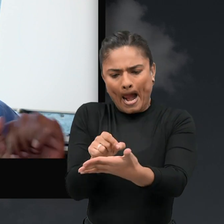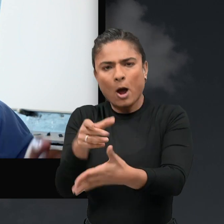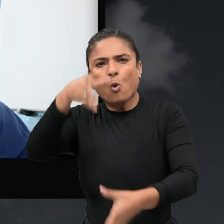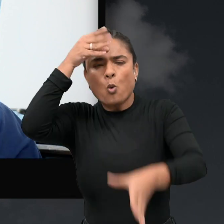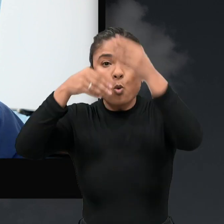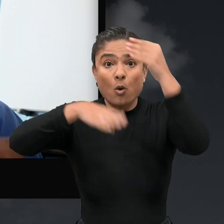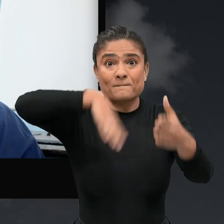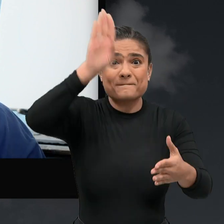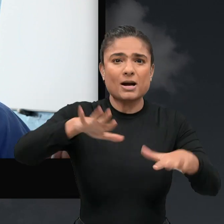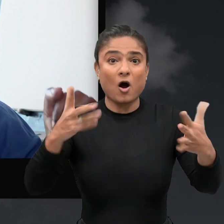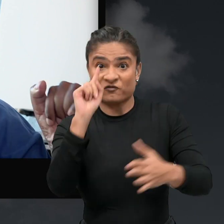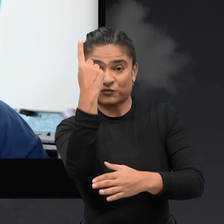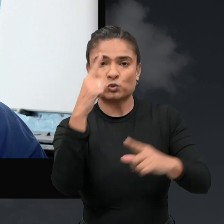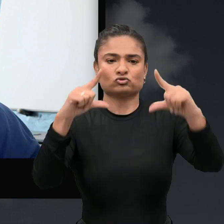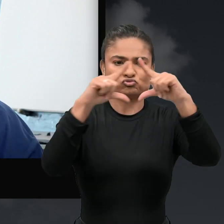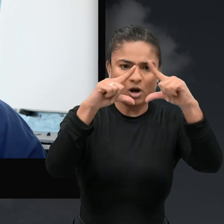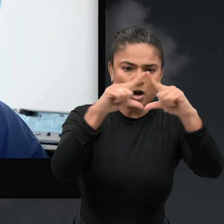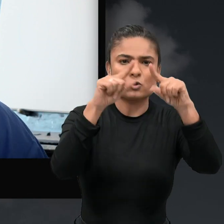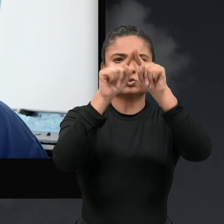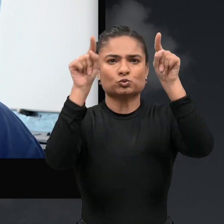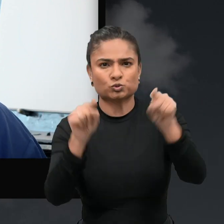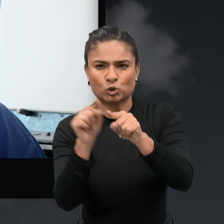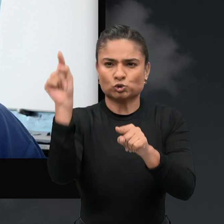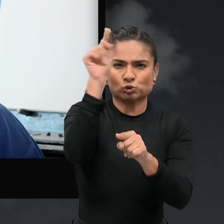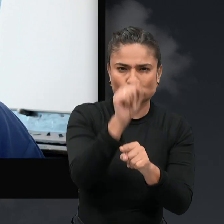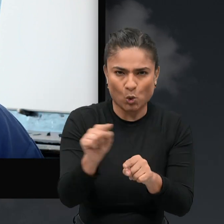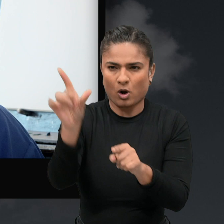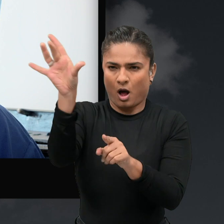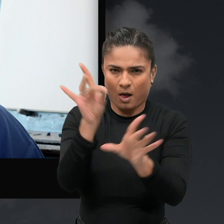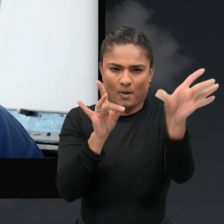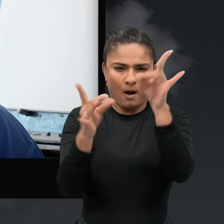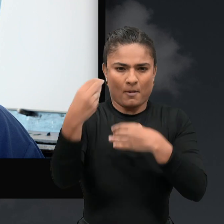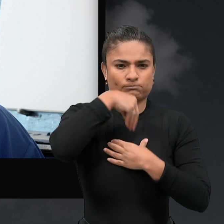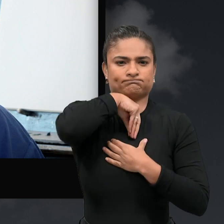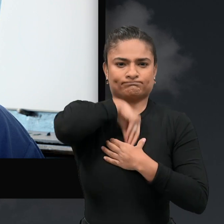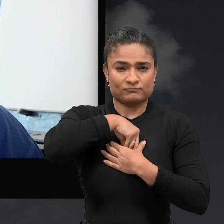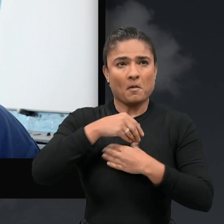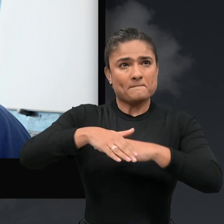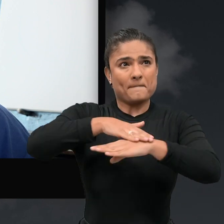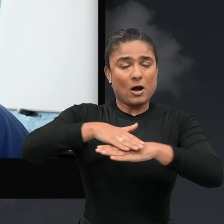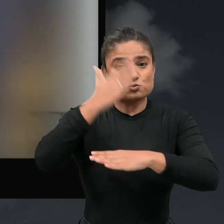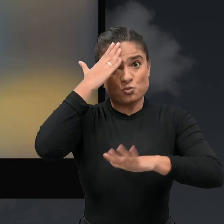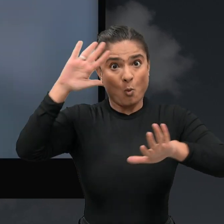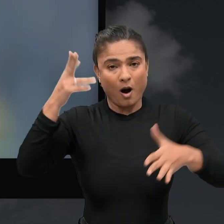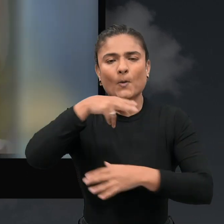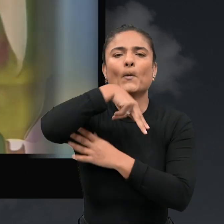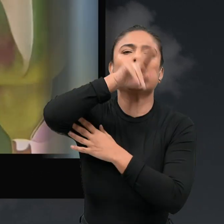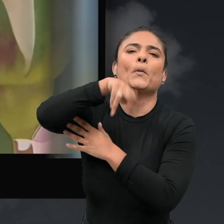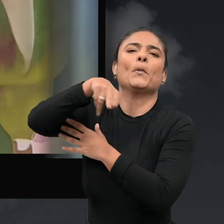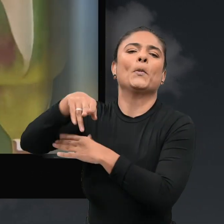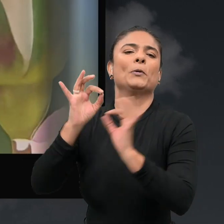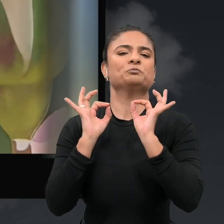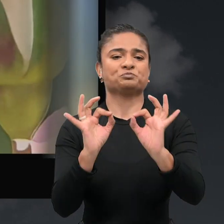om sirkeltjies te teken en driehoeke en vierkante, en dis hoe ek basies geleer het om te skilder met die